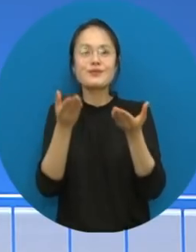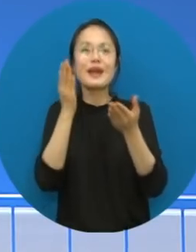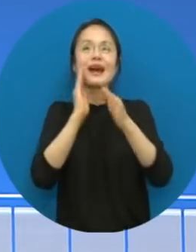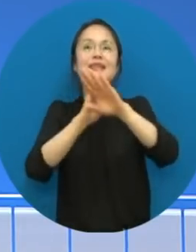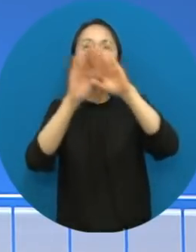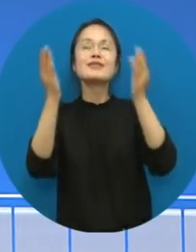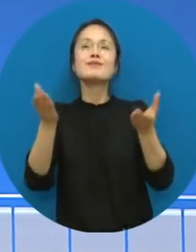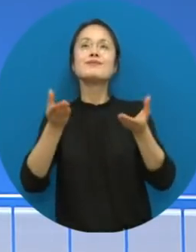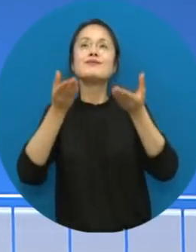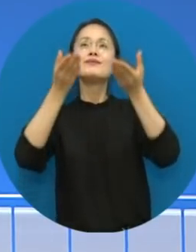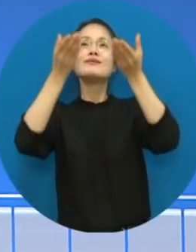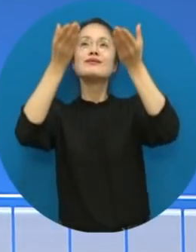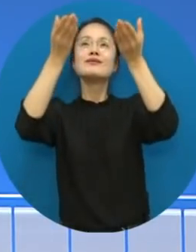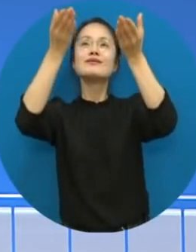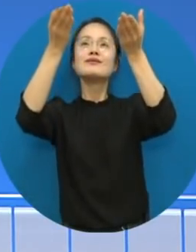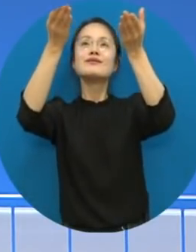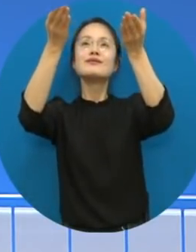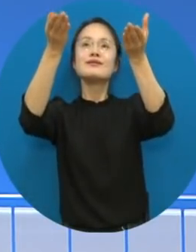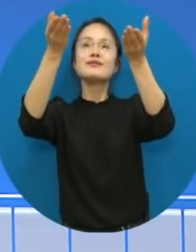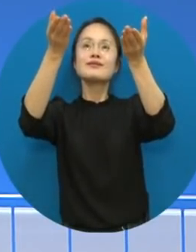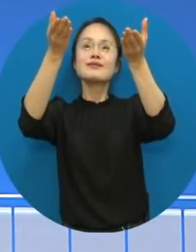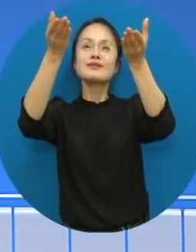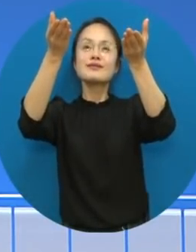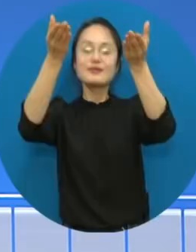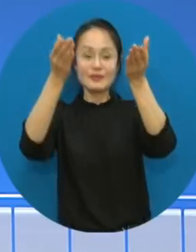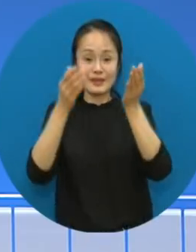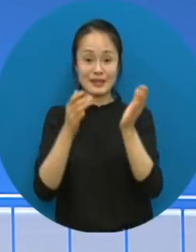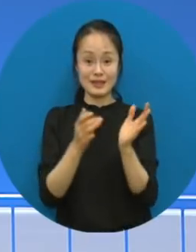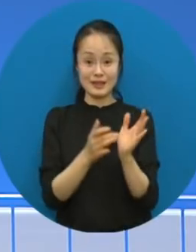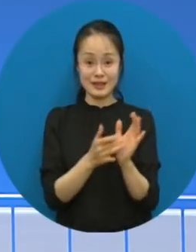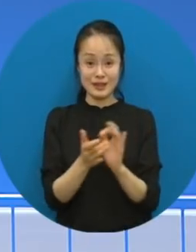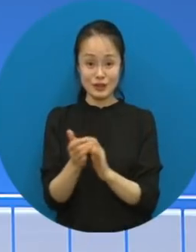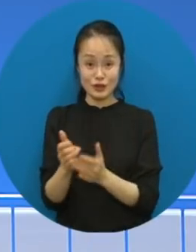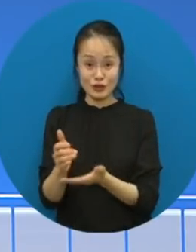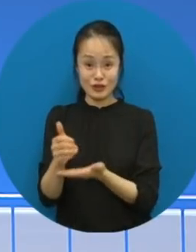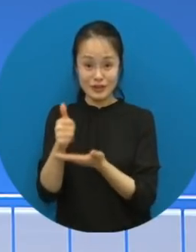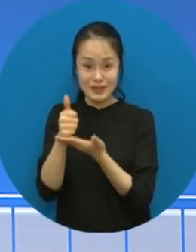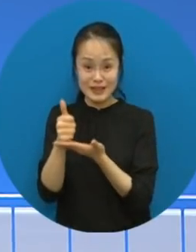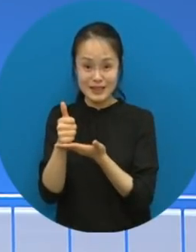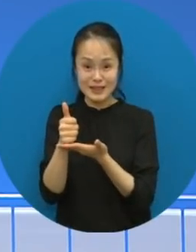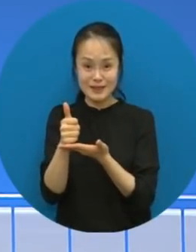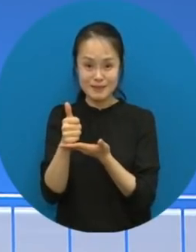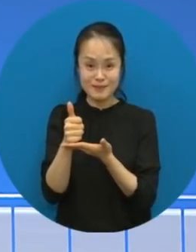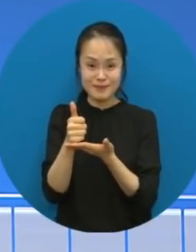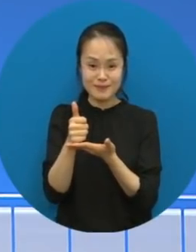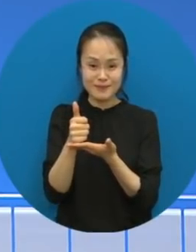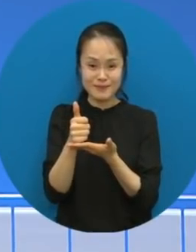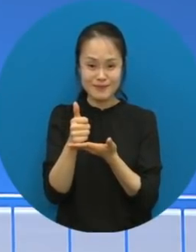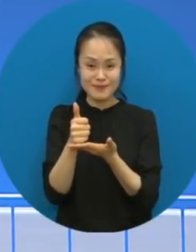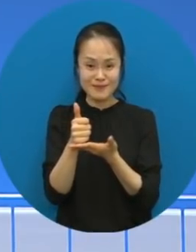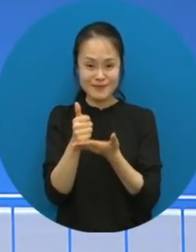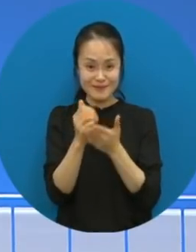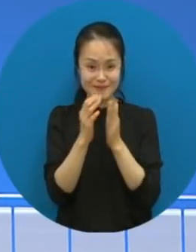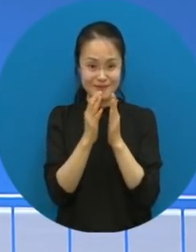기대되지 않습니까? 예수님의 입술을 보시고 기도 하나하나 안 놓치고,